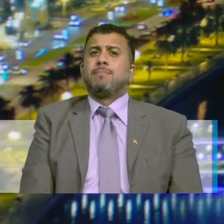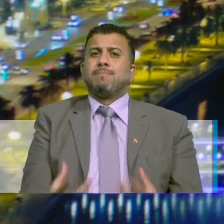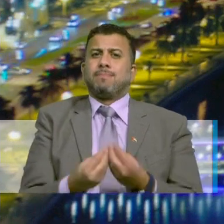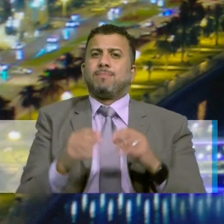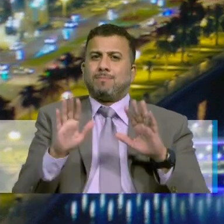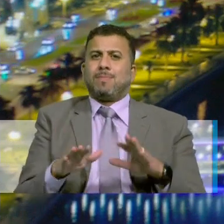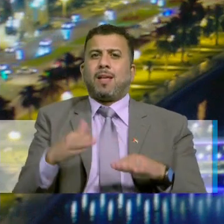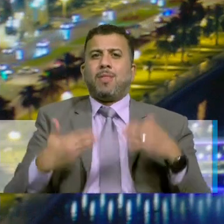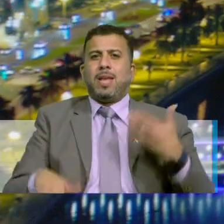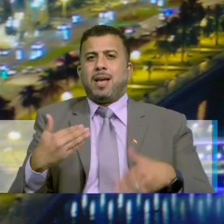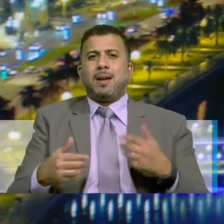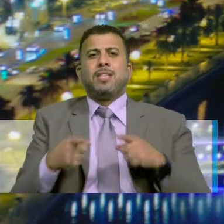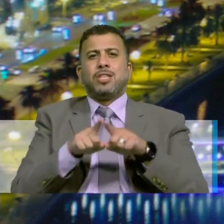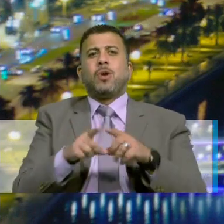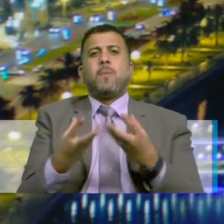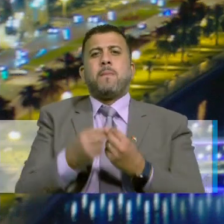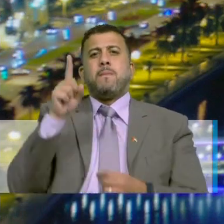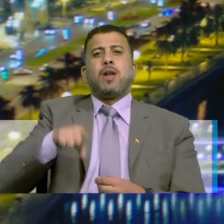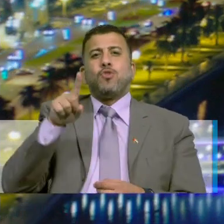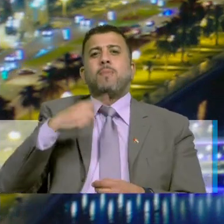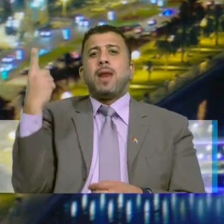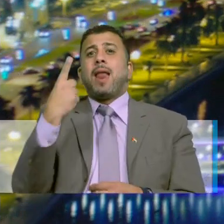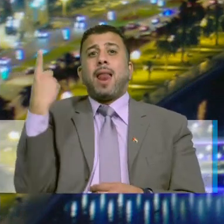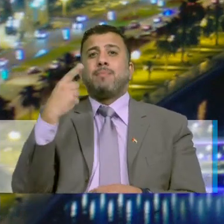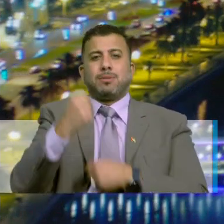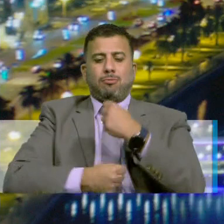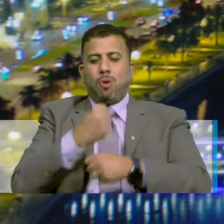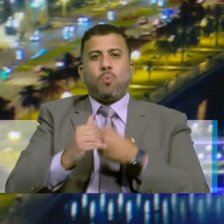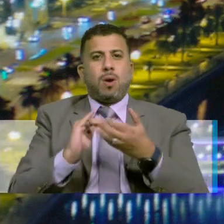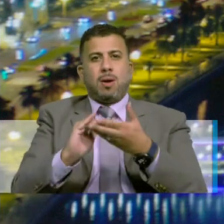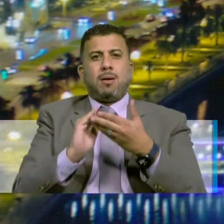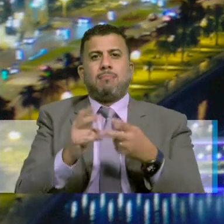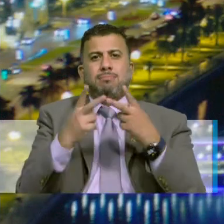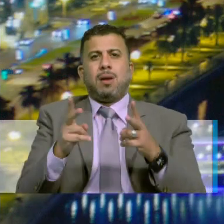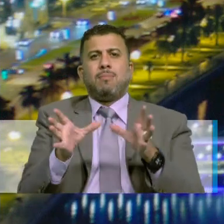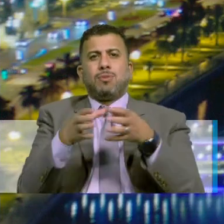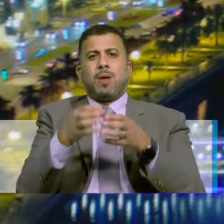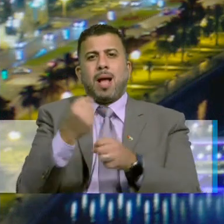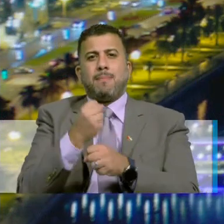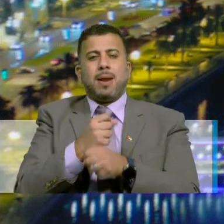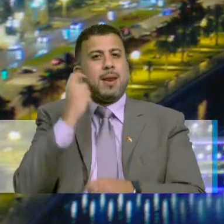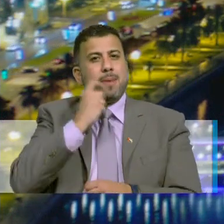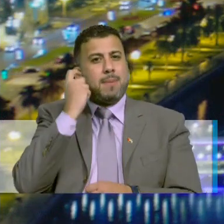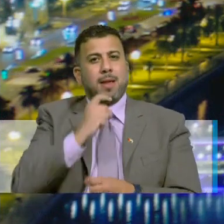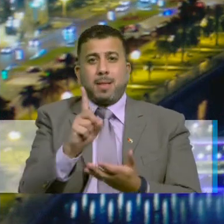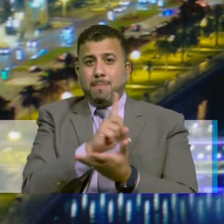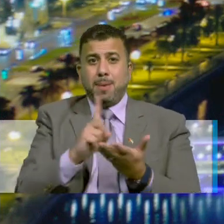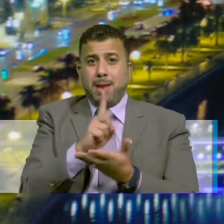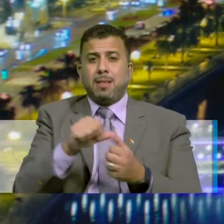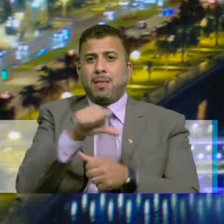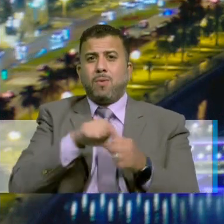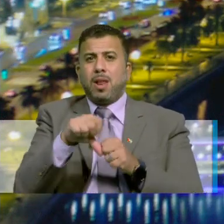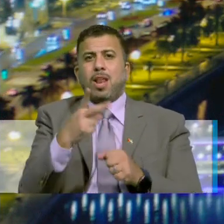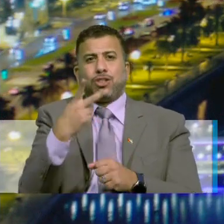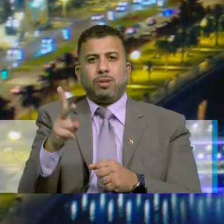نبقى مع مشاركات ذوي الإعاقة وتزامنا مع اليوم العالمي للتطوع، حيث أطلقت مجموعة عمل الإمارات للبيئة فعاليات